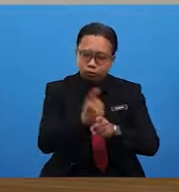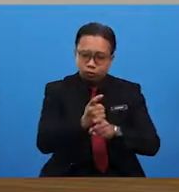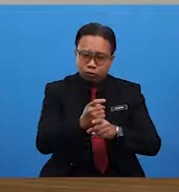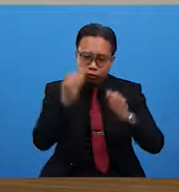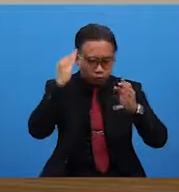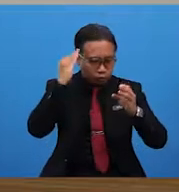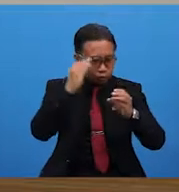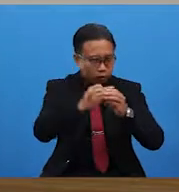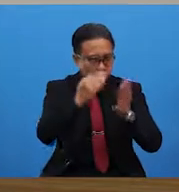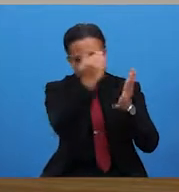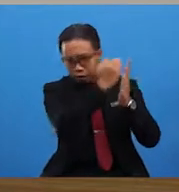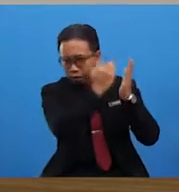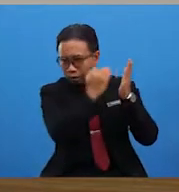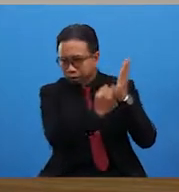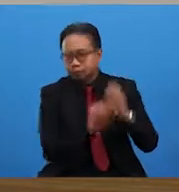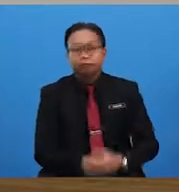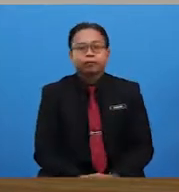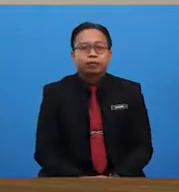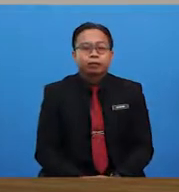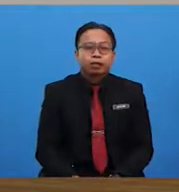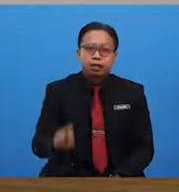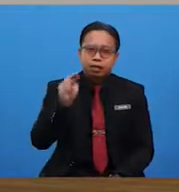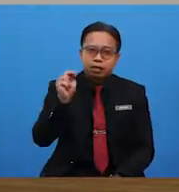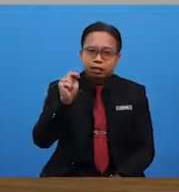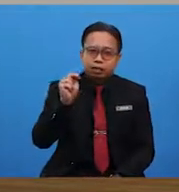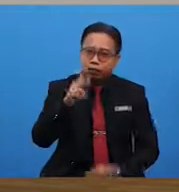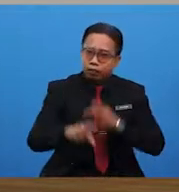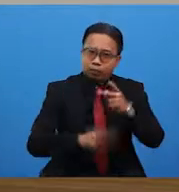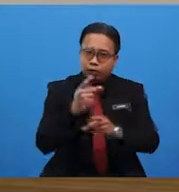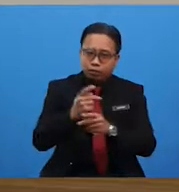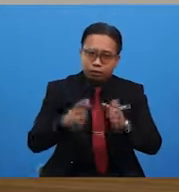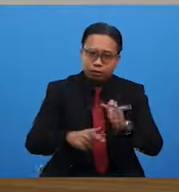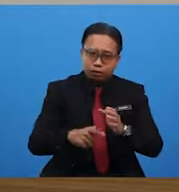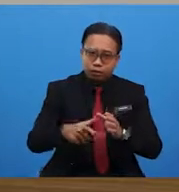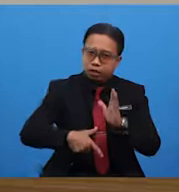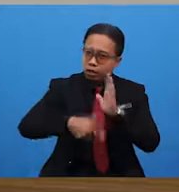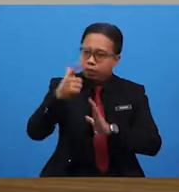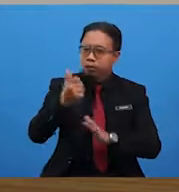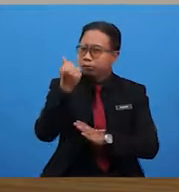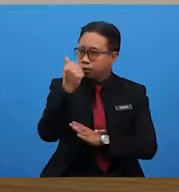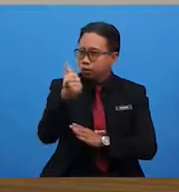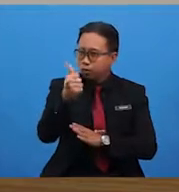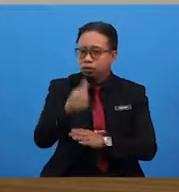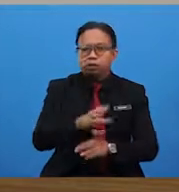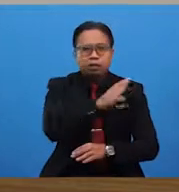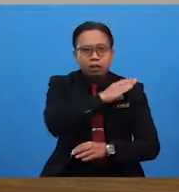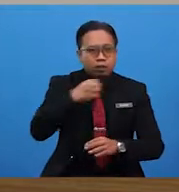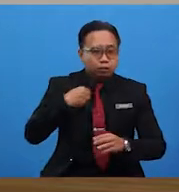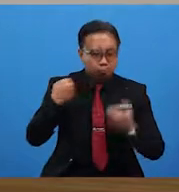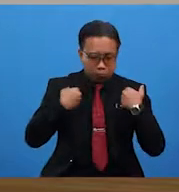Anshar detail supaya cadangan projek aja mereka lebih mantap dan bermakna